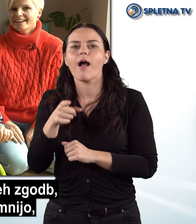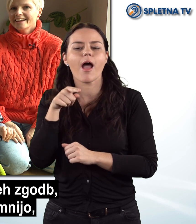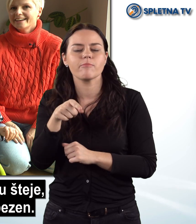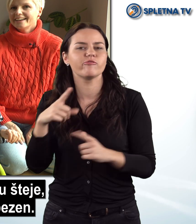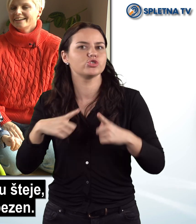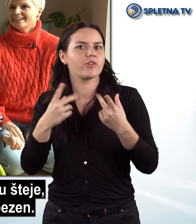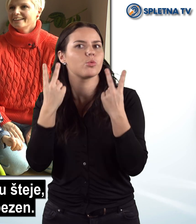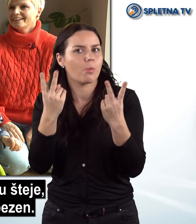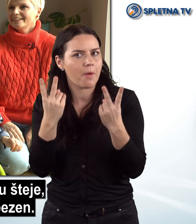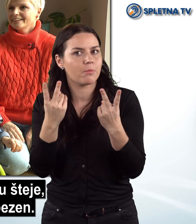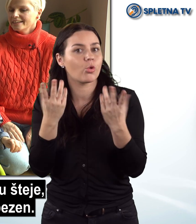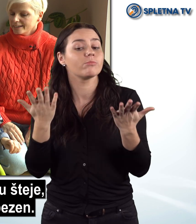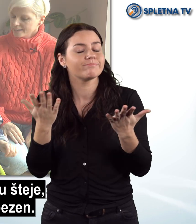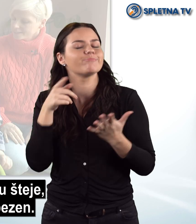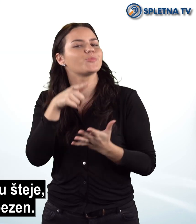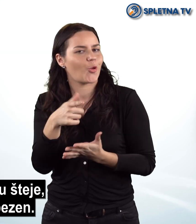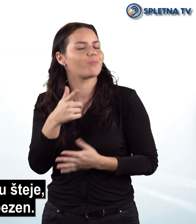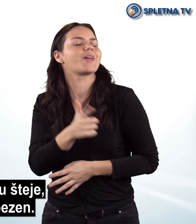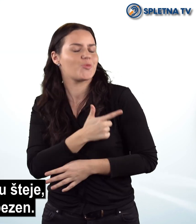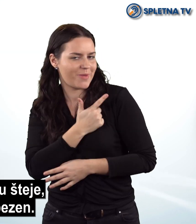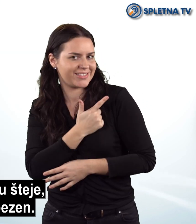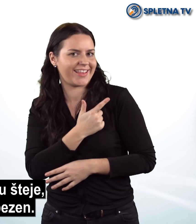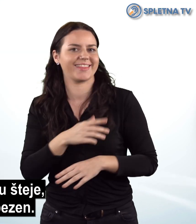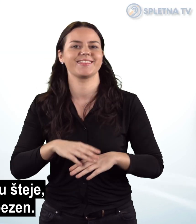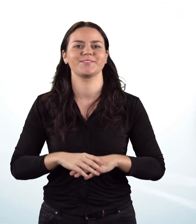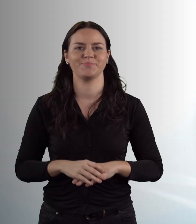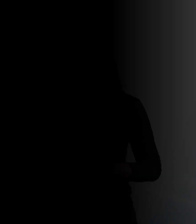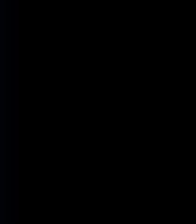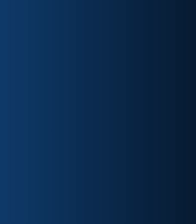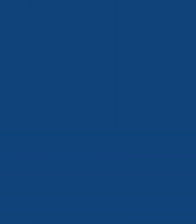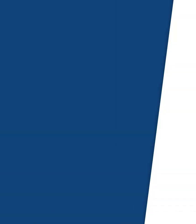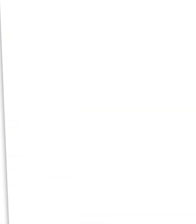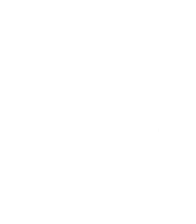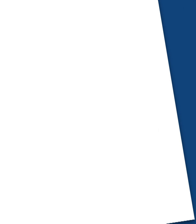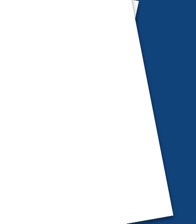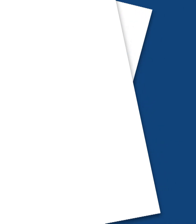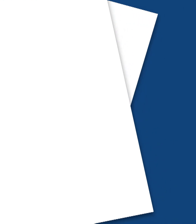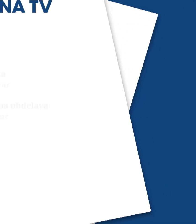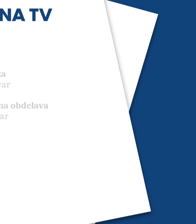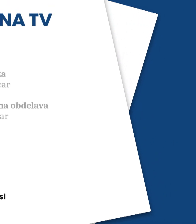ljubezen.